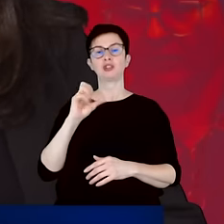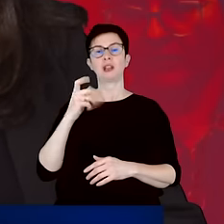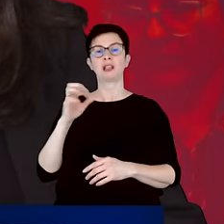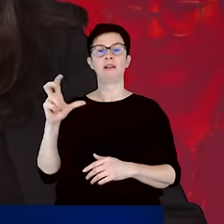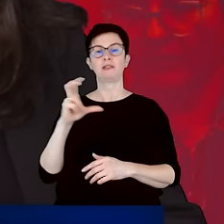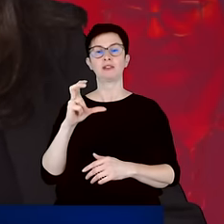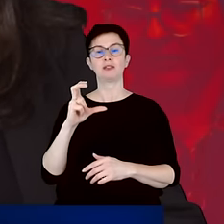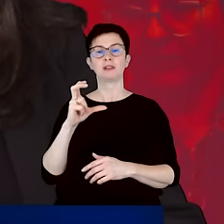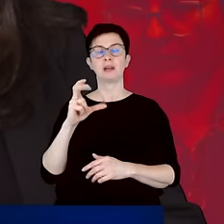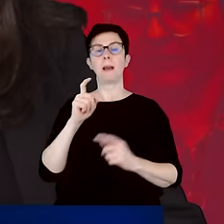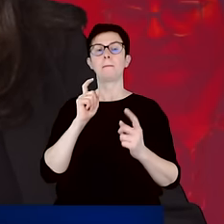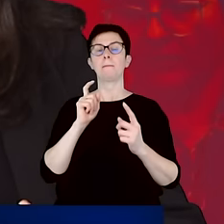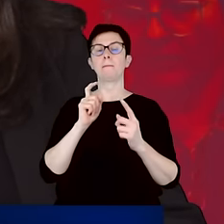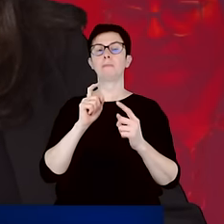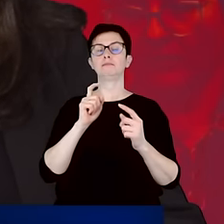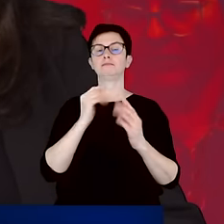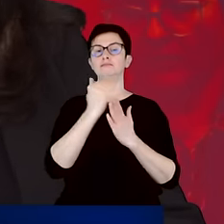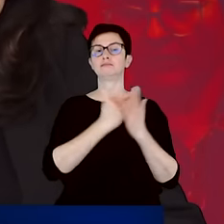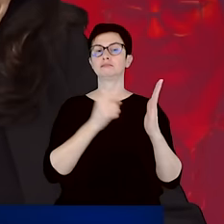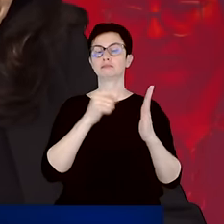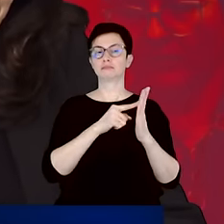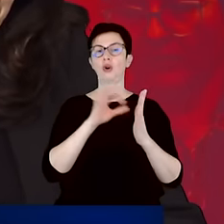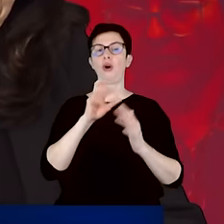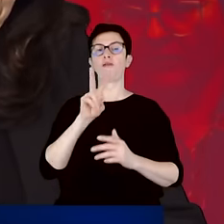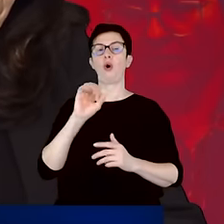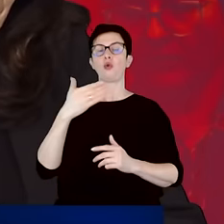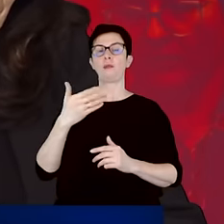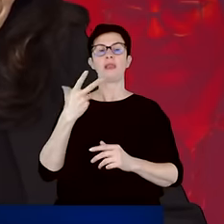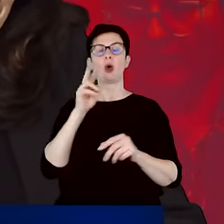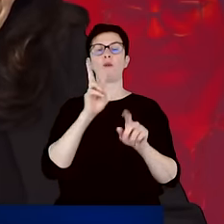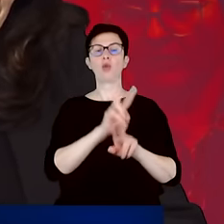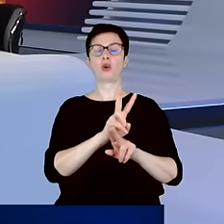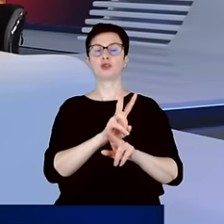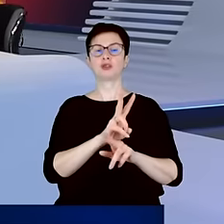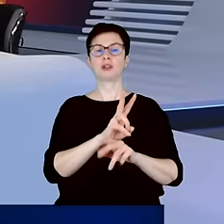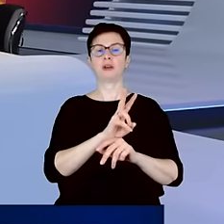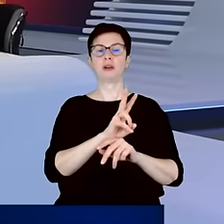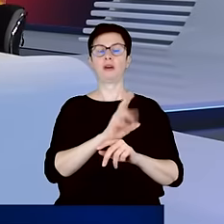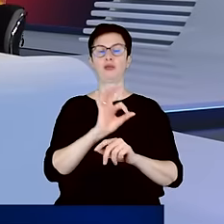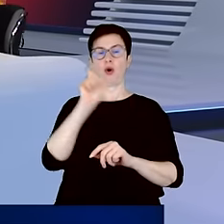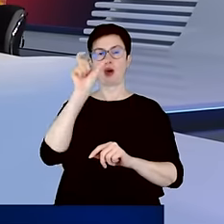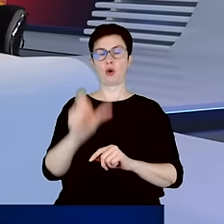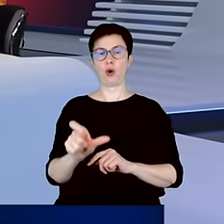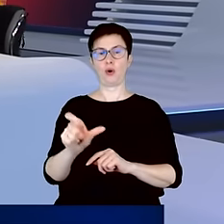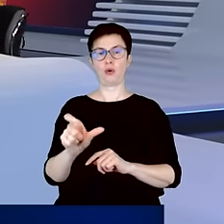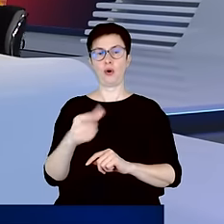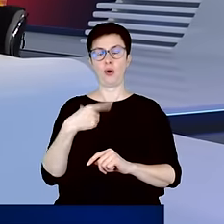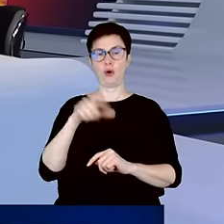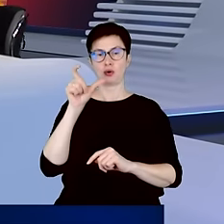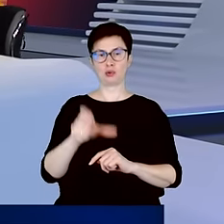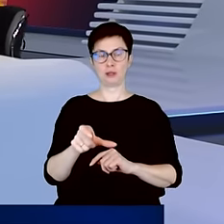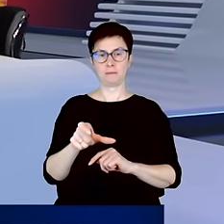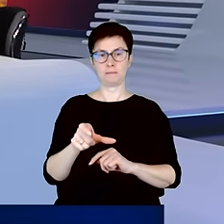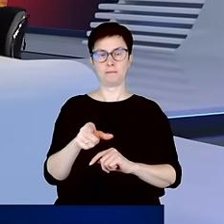punkcie dotyczącym wyrażenia wotum nieufności co do jego osoby przy sprawowanej